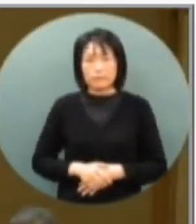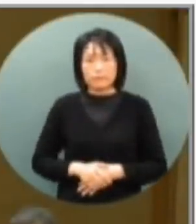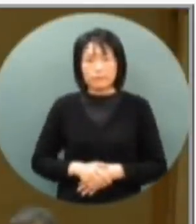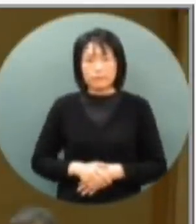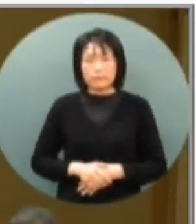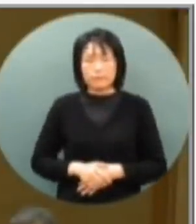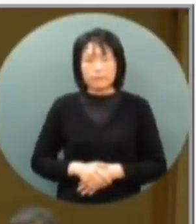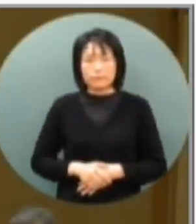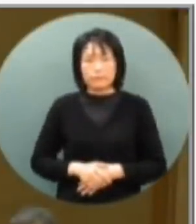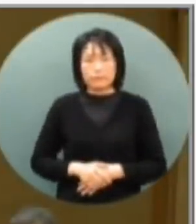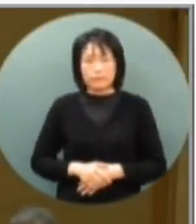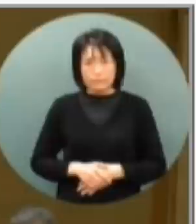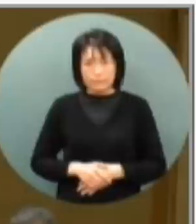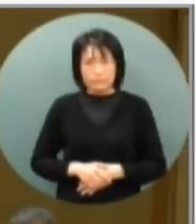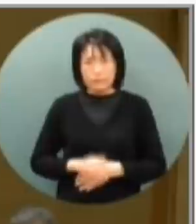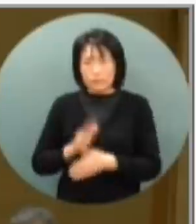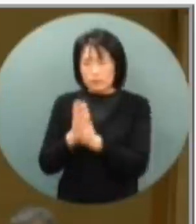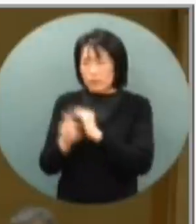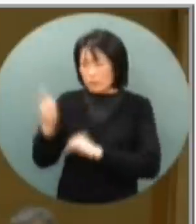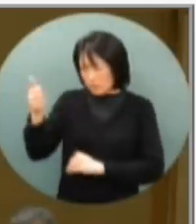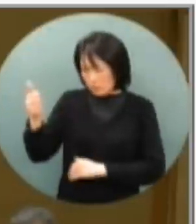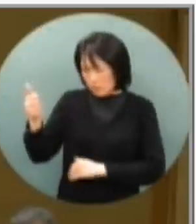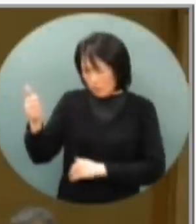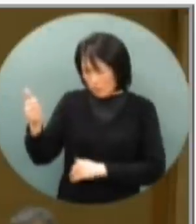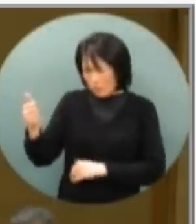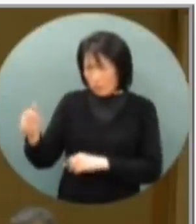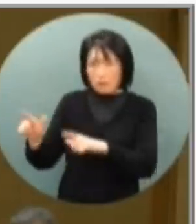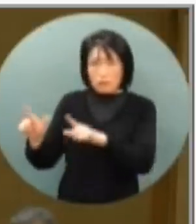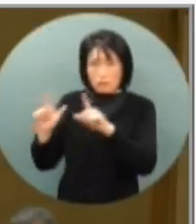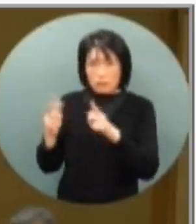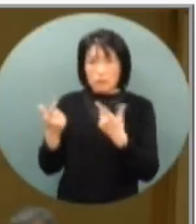知事が先ほど申されたようにこの問題に